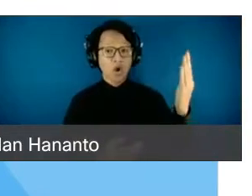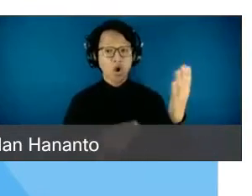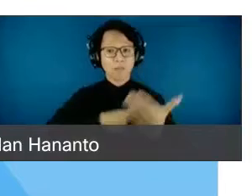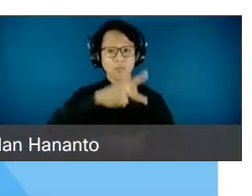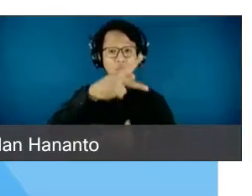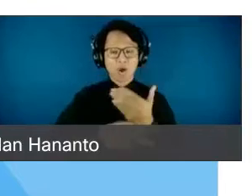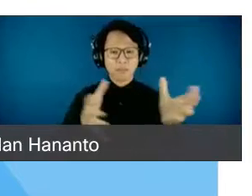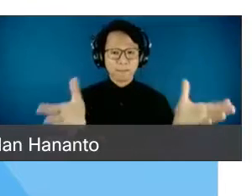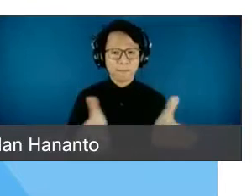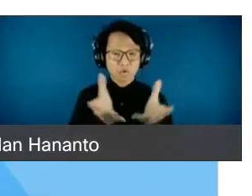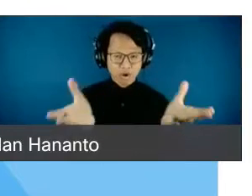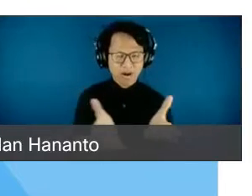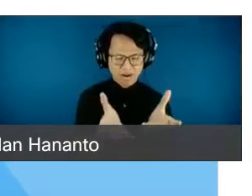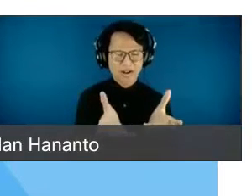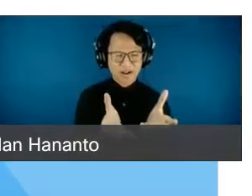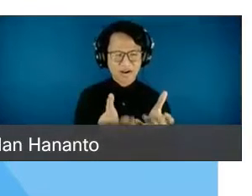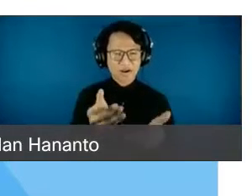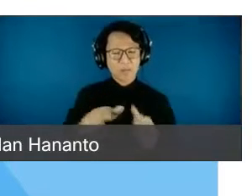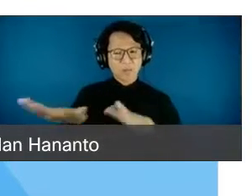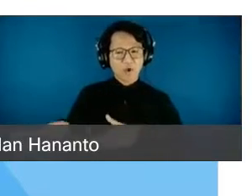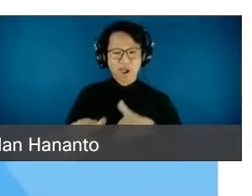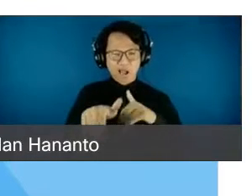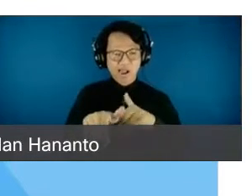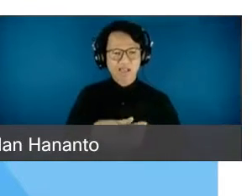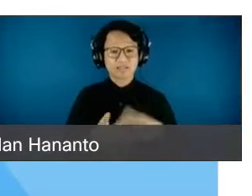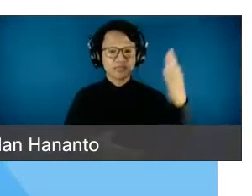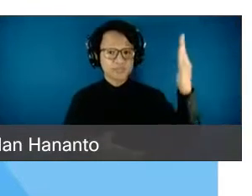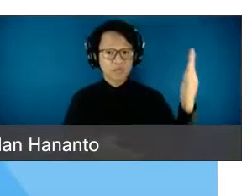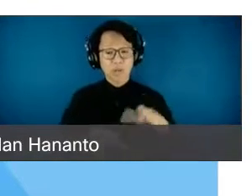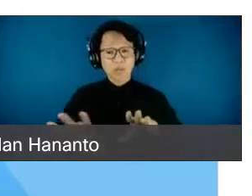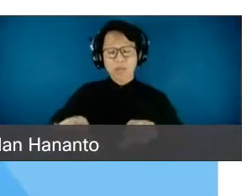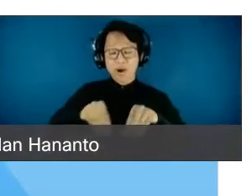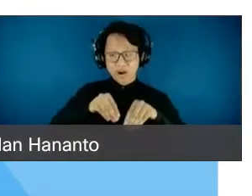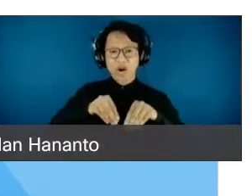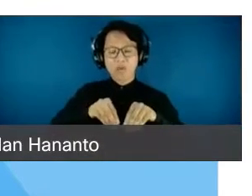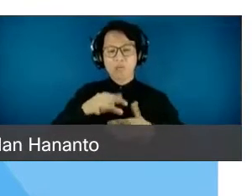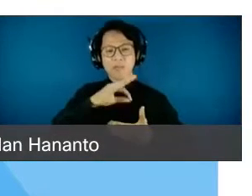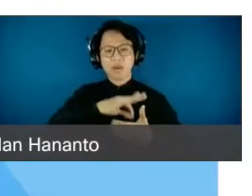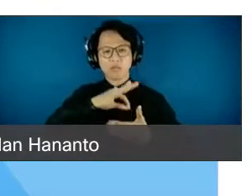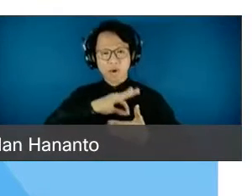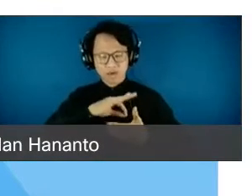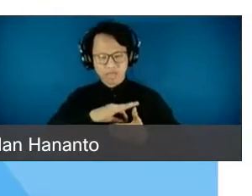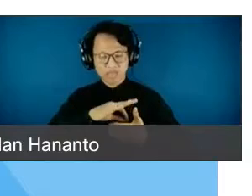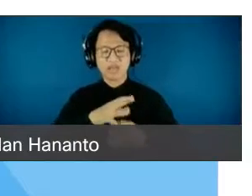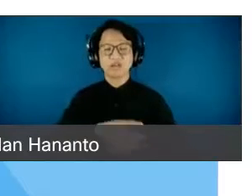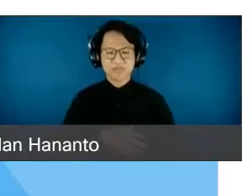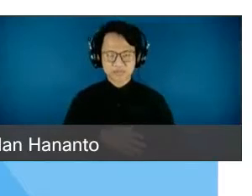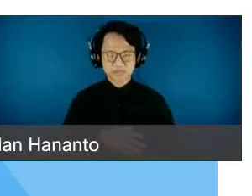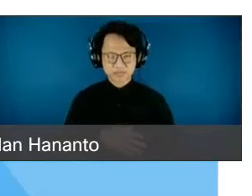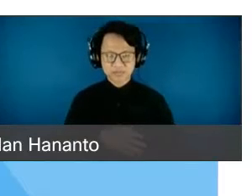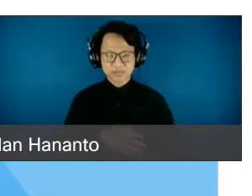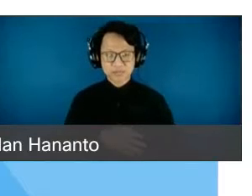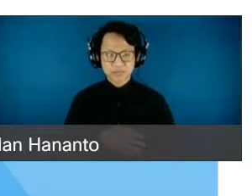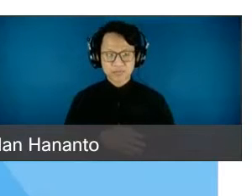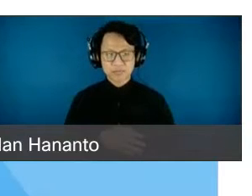di Kabupaten Boyolali. Yang pertama, asesmen calon penerima manfaat, di mana kami perlu